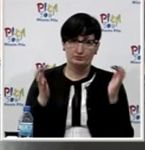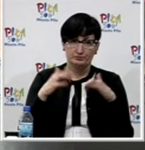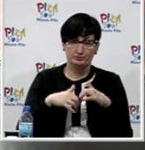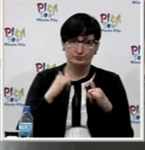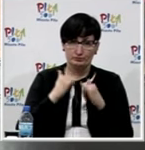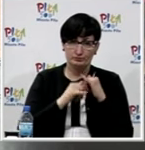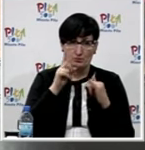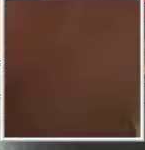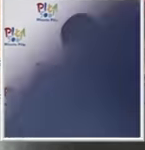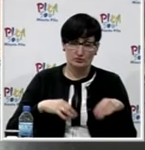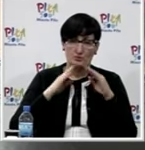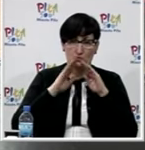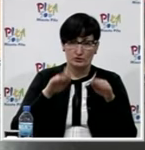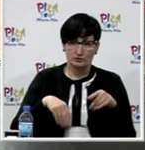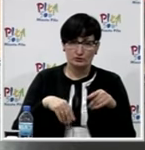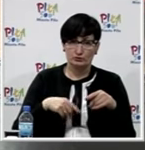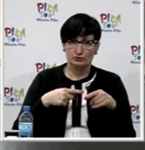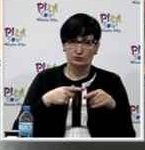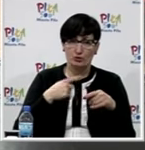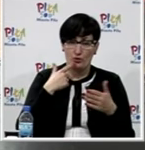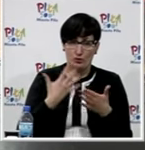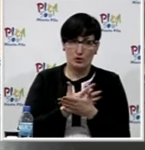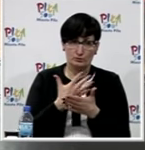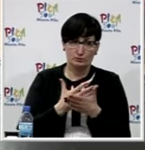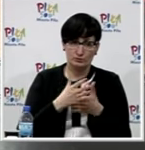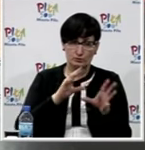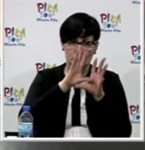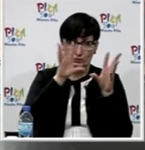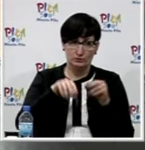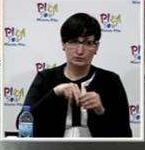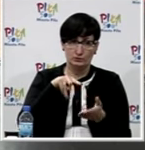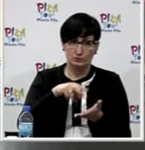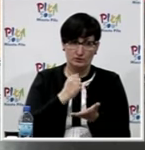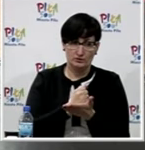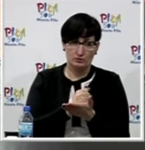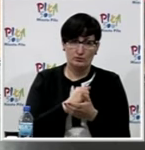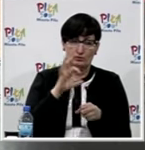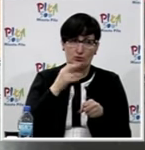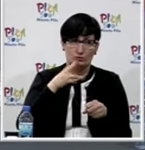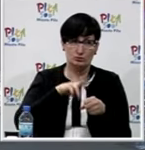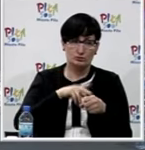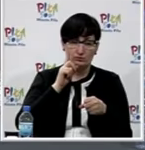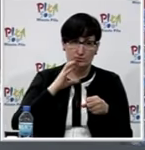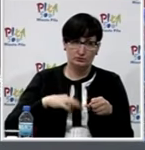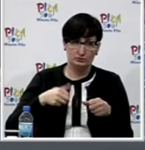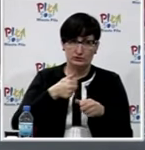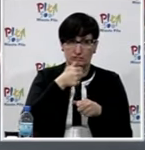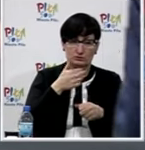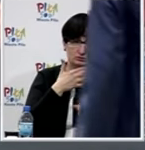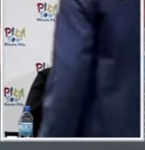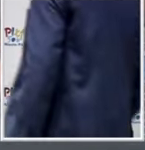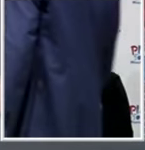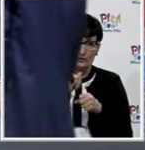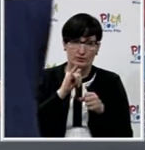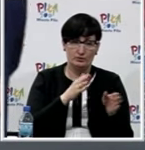to omówię łącznie uchwałę tą, o której pan przewodniczący mówił, oraz uchwałę